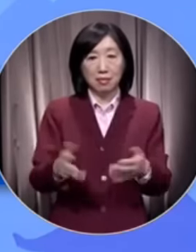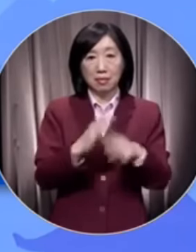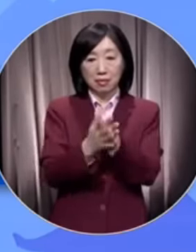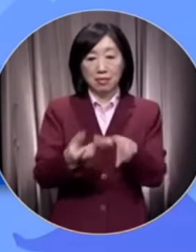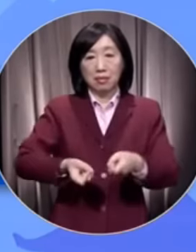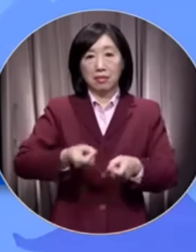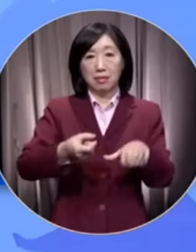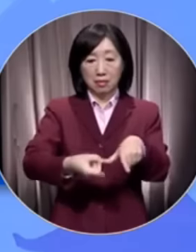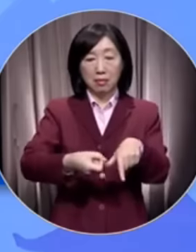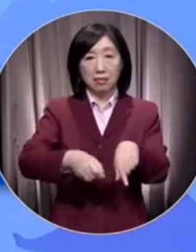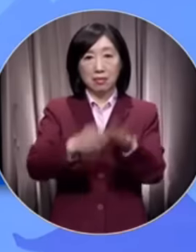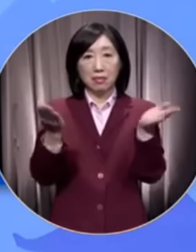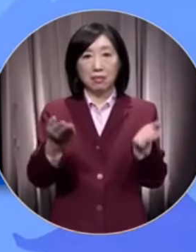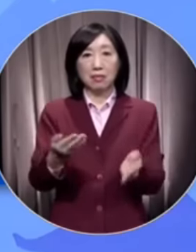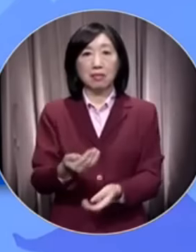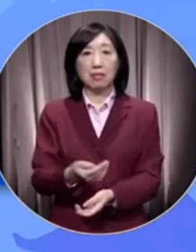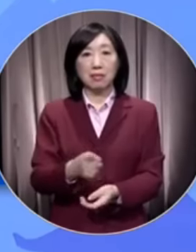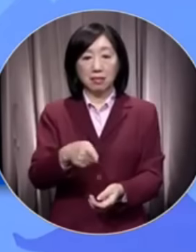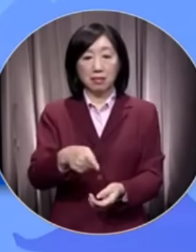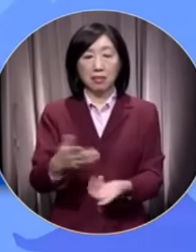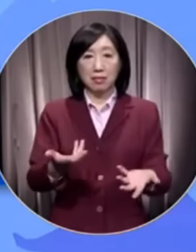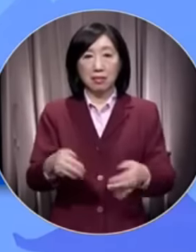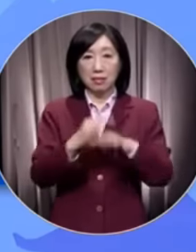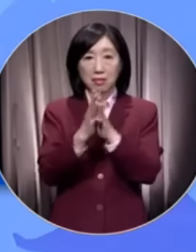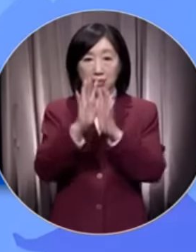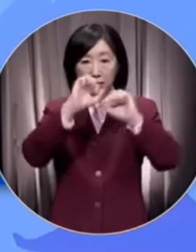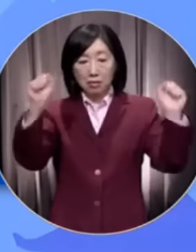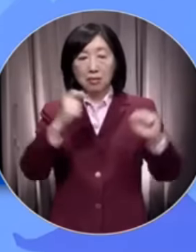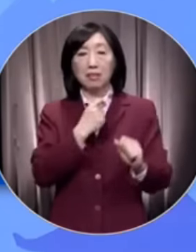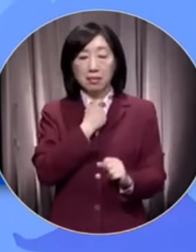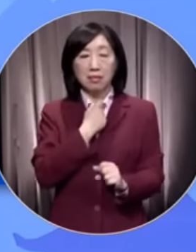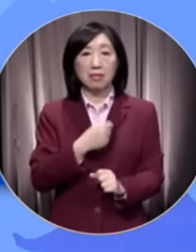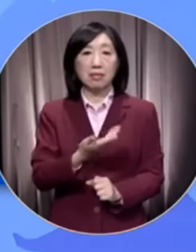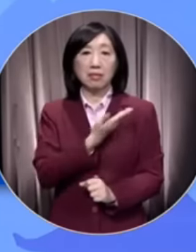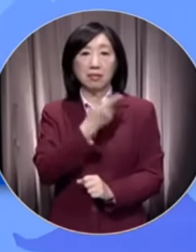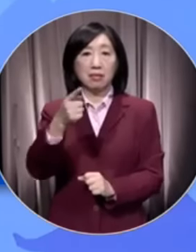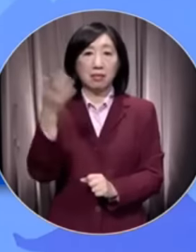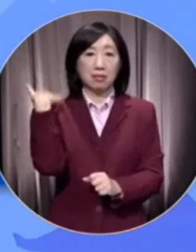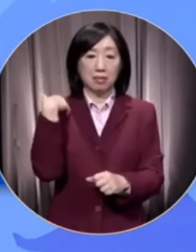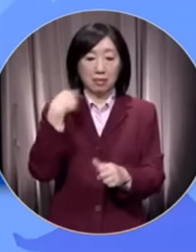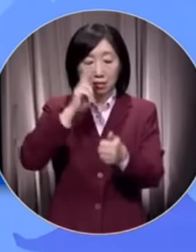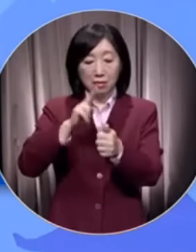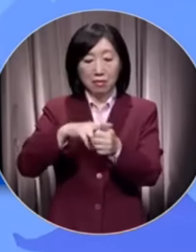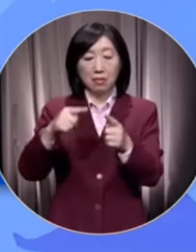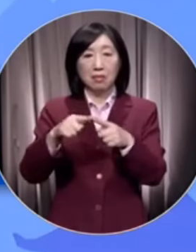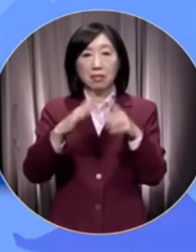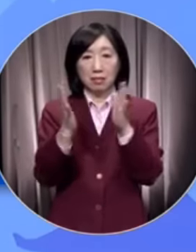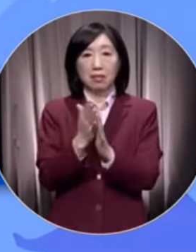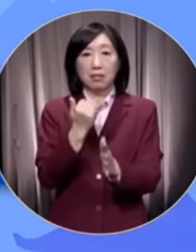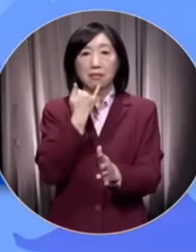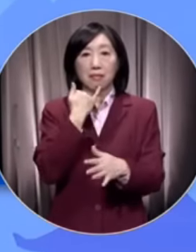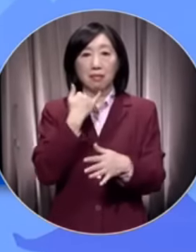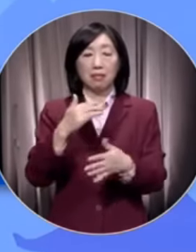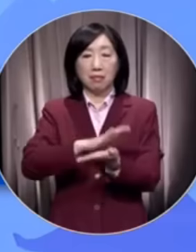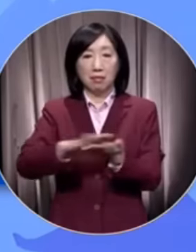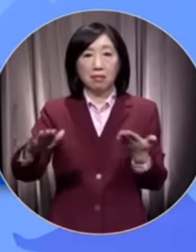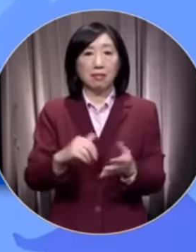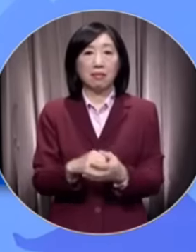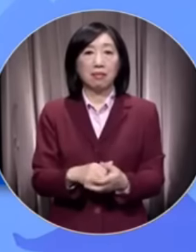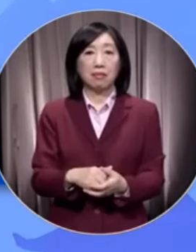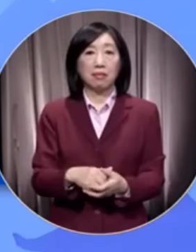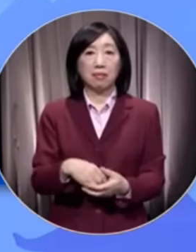相重见天日，抚平受害者的心中的伤痕。任何人都不应